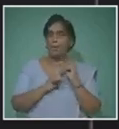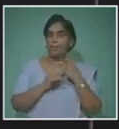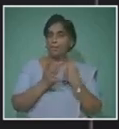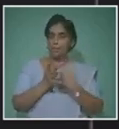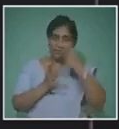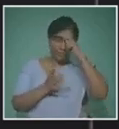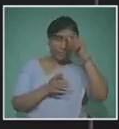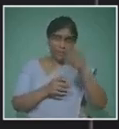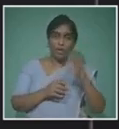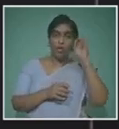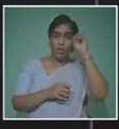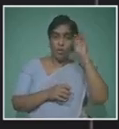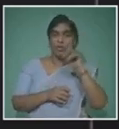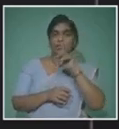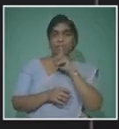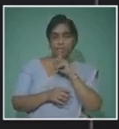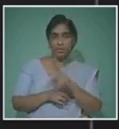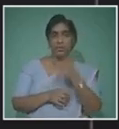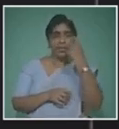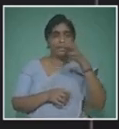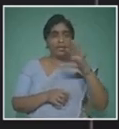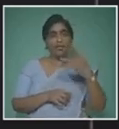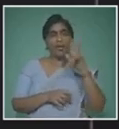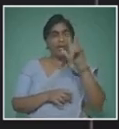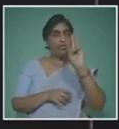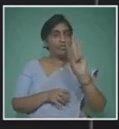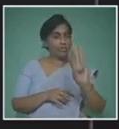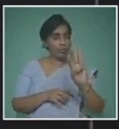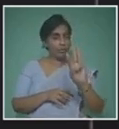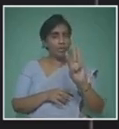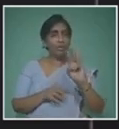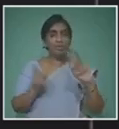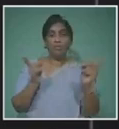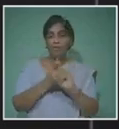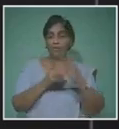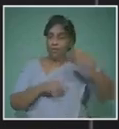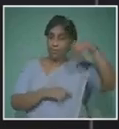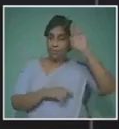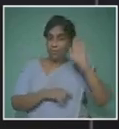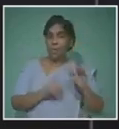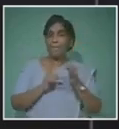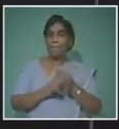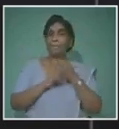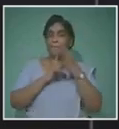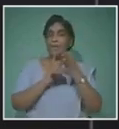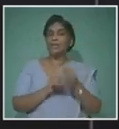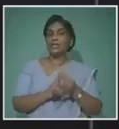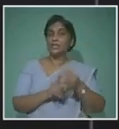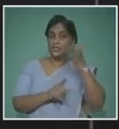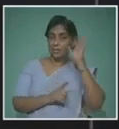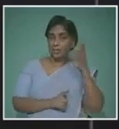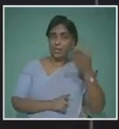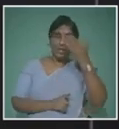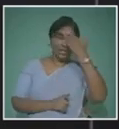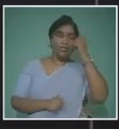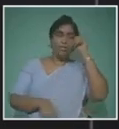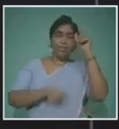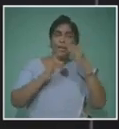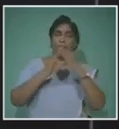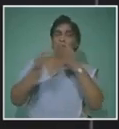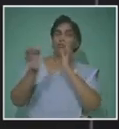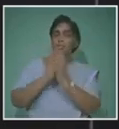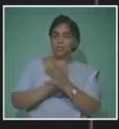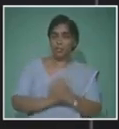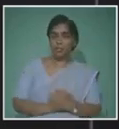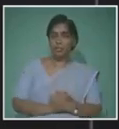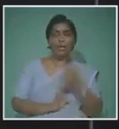රණතුංග මහත්මයා උදේ කියනවා 1983 කලබල කාලේ ප්‍රේමදාස ජනාධිපතිතුමාලු දෙමළ ජනතාවගේ ගෙවල් පිච්චුවේ